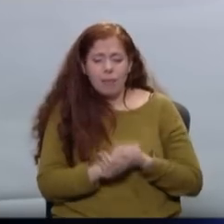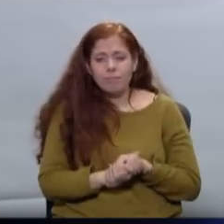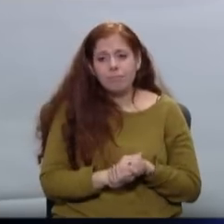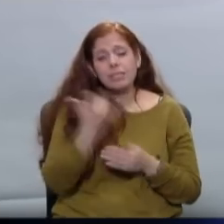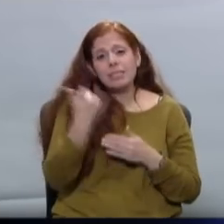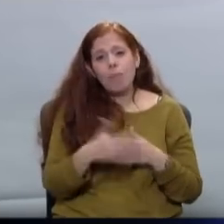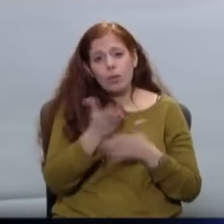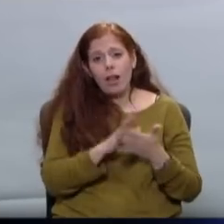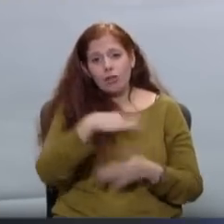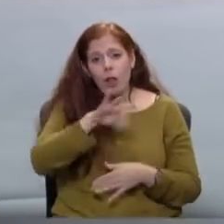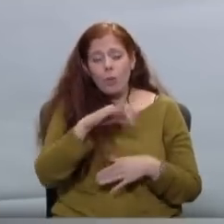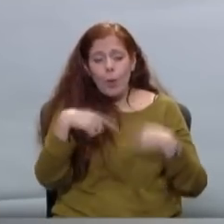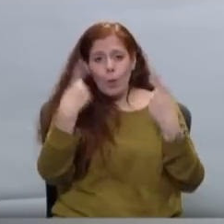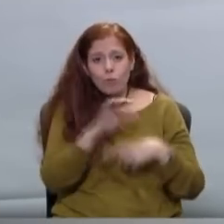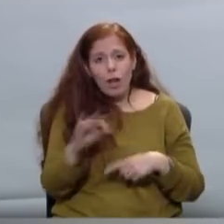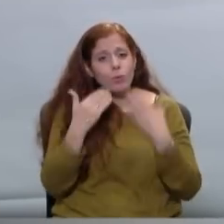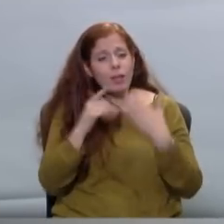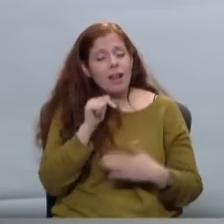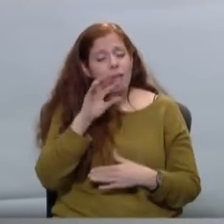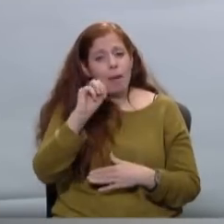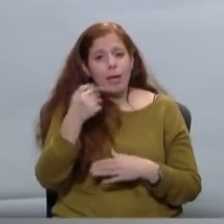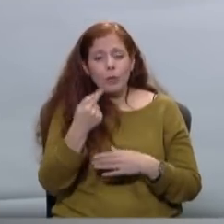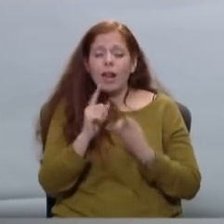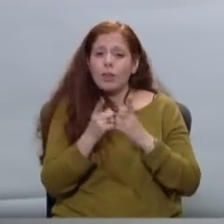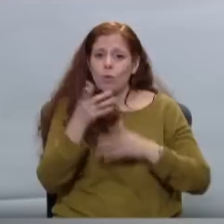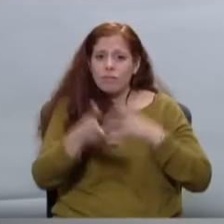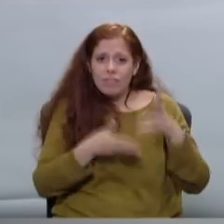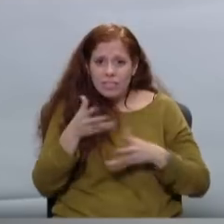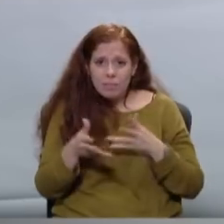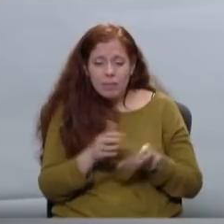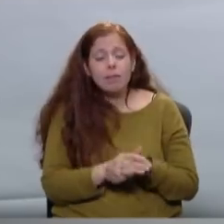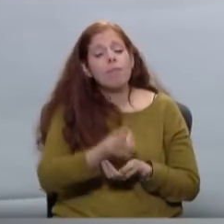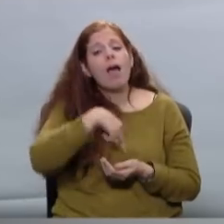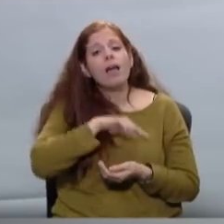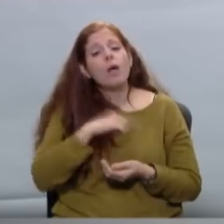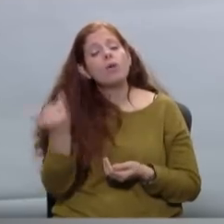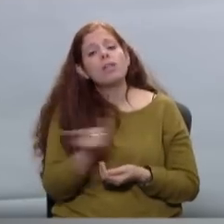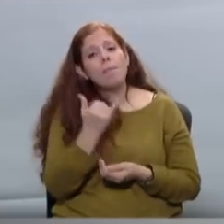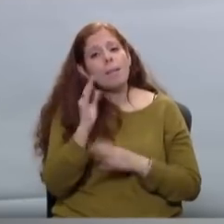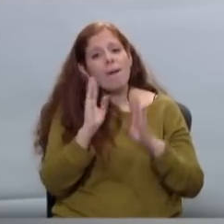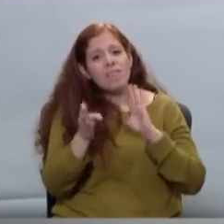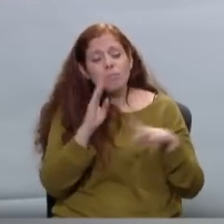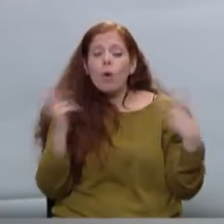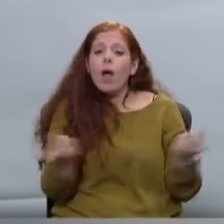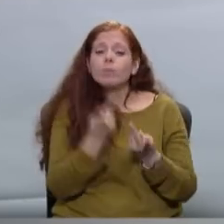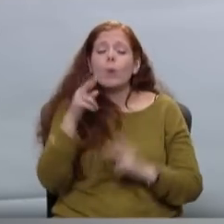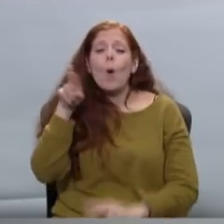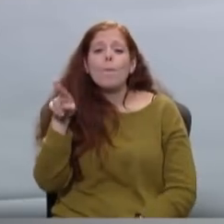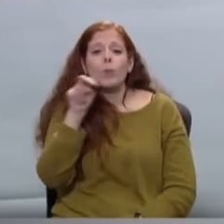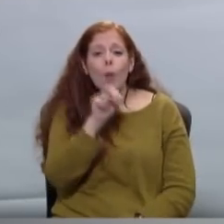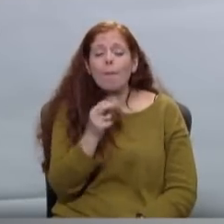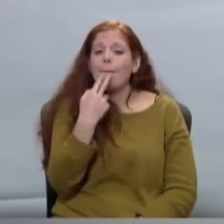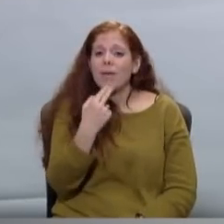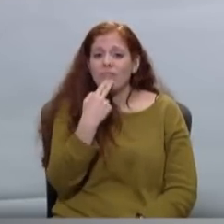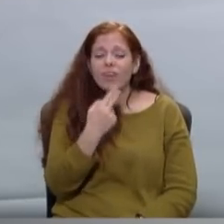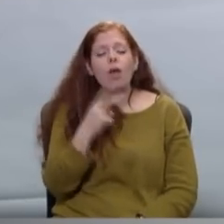ביום שלכם. תודה לליאת מרברג נוט על התרגום לשפת הסימנים. אנחנו תמיד בפייסבוק, חפשו רומי נוימרק בעברית, אנחנו